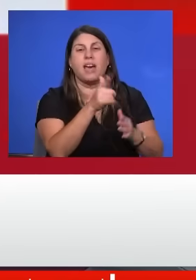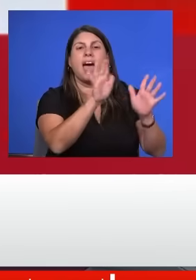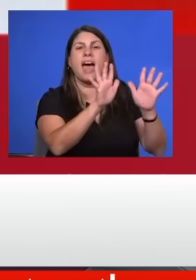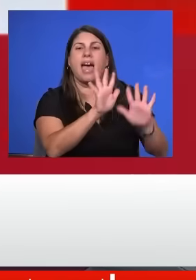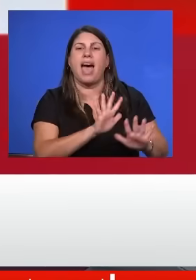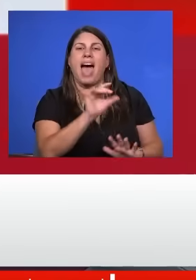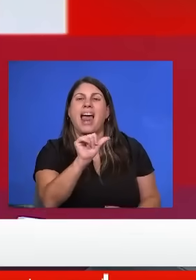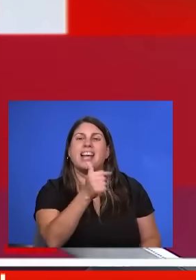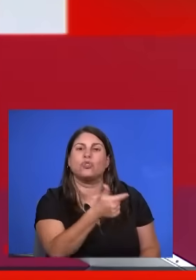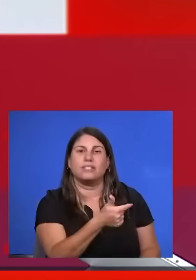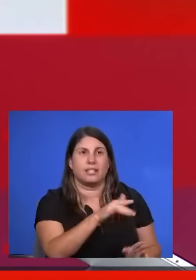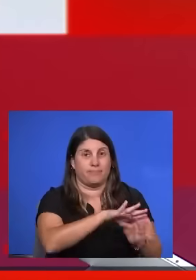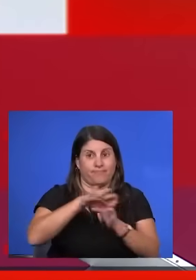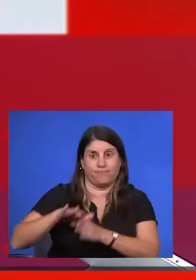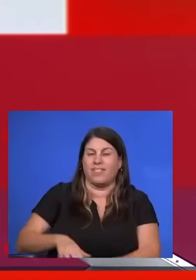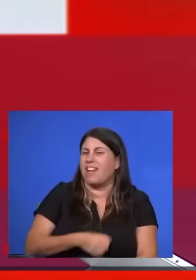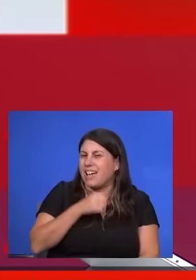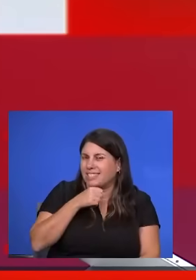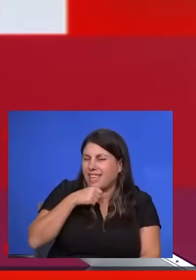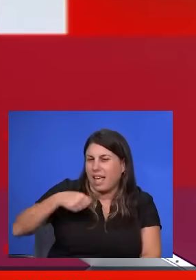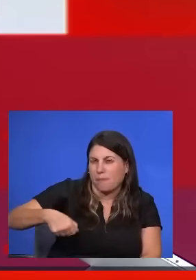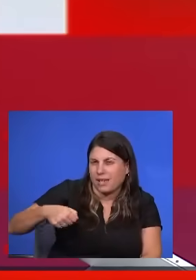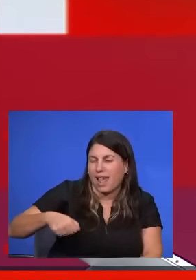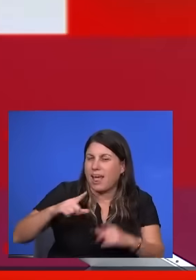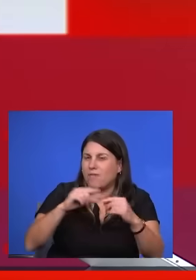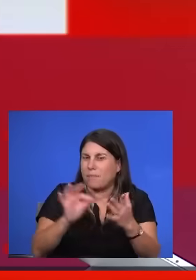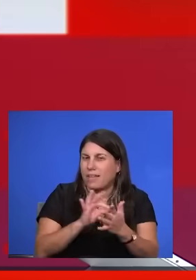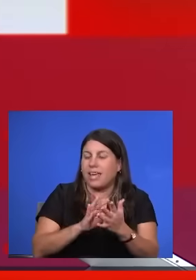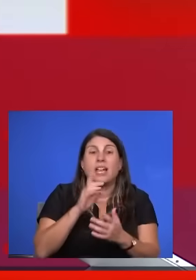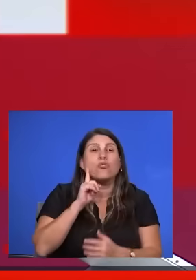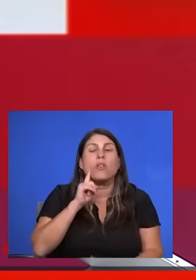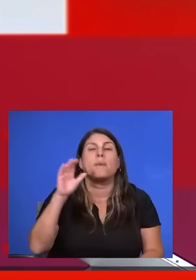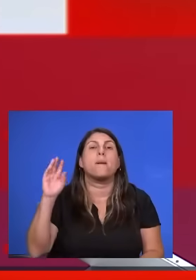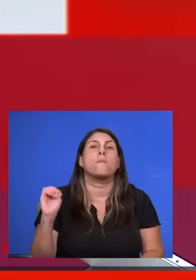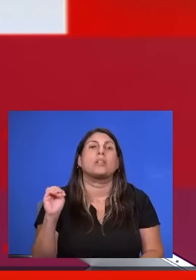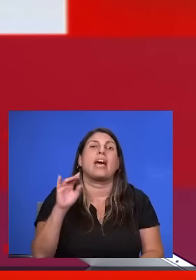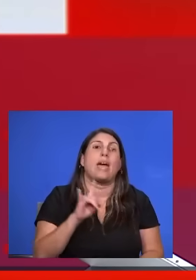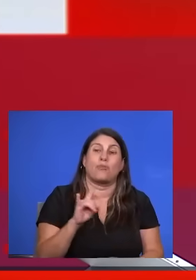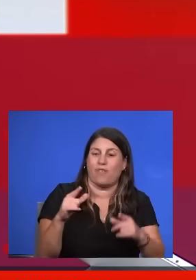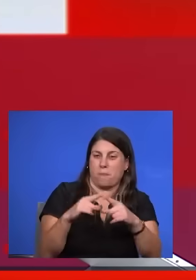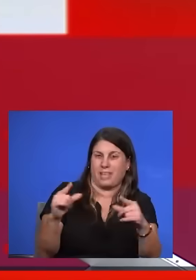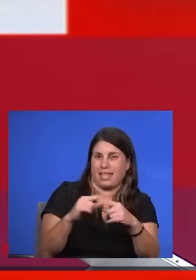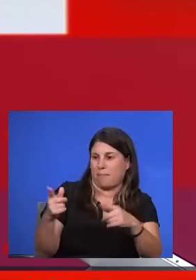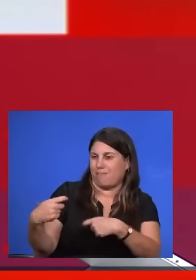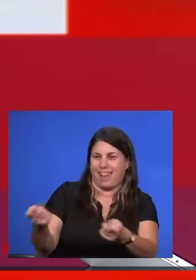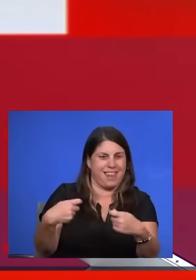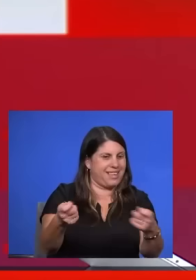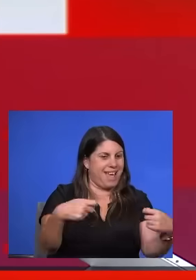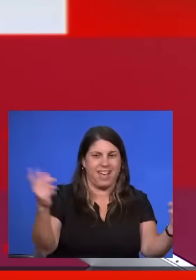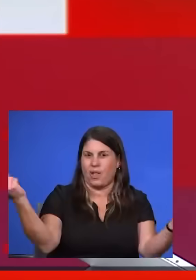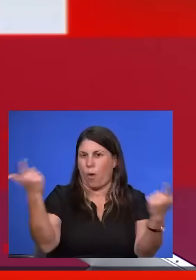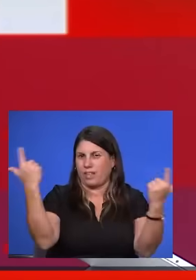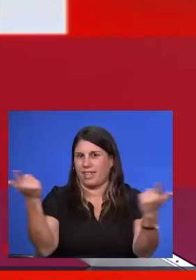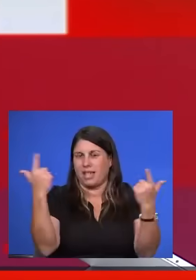עם המקל והפתק, כך קרא לעצמה מונה חנטוב, בפתקים קטנים שחילקה לחוגגים סביבה במסיבת הטבע רגע לפני מתקפת